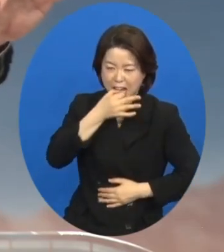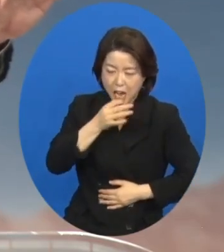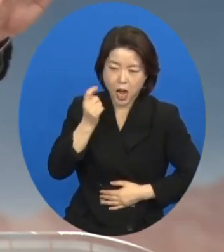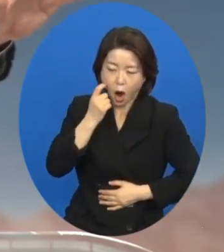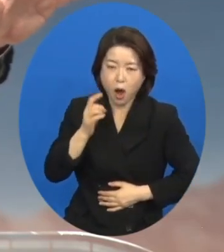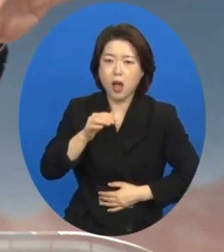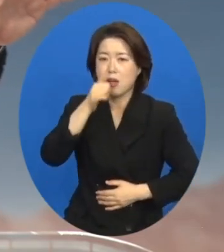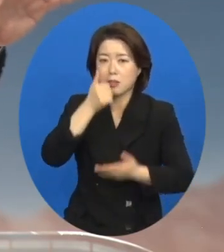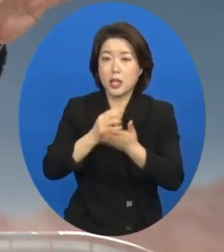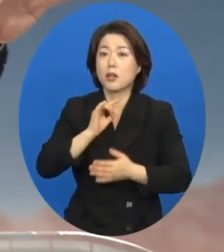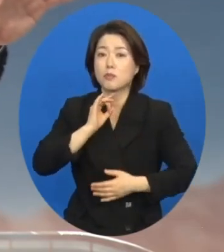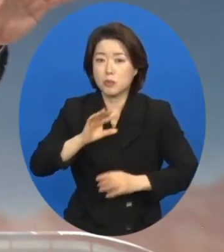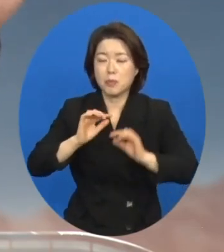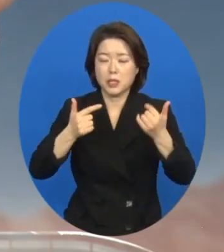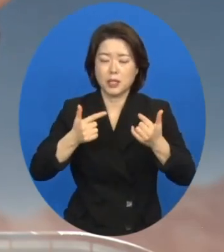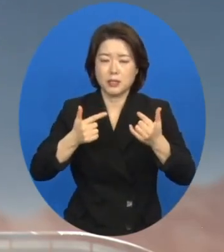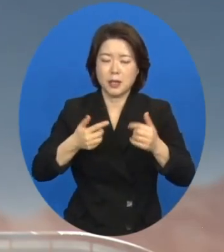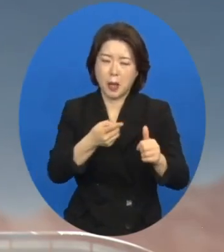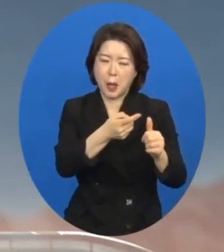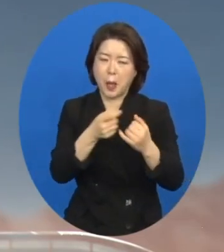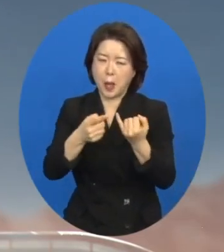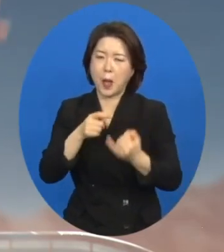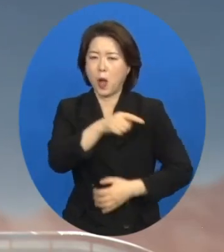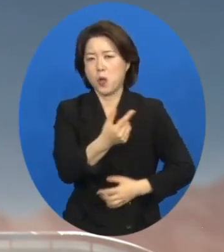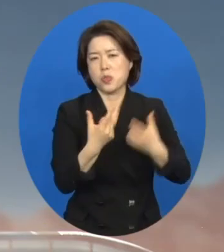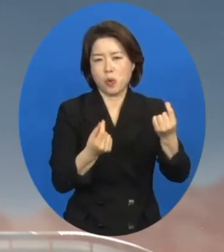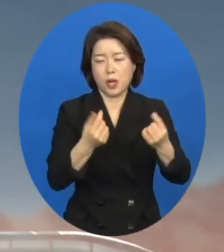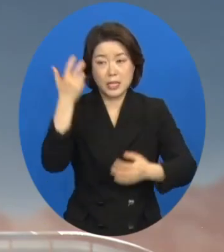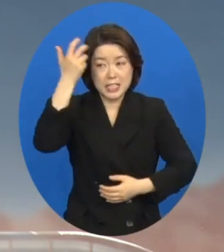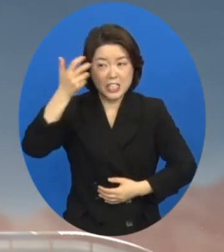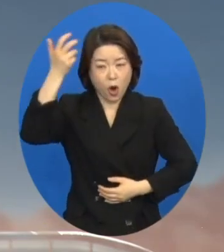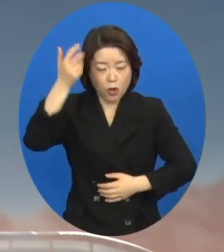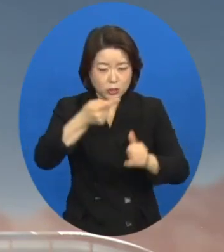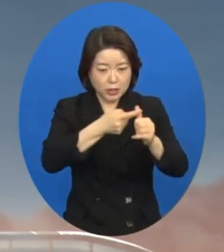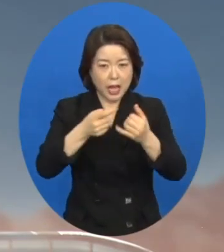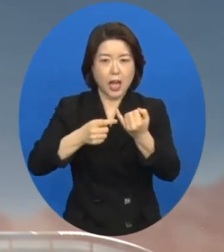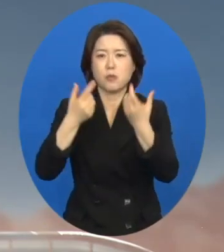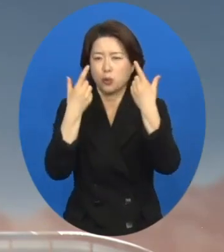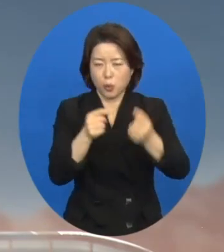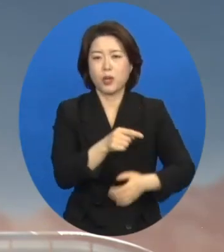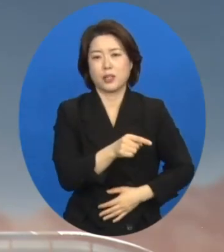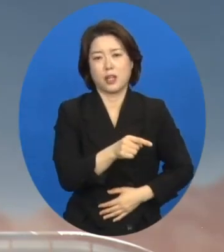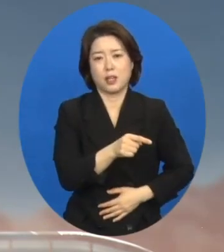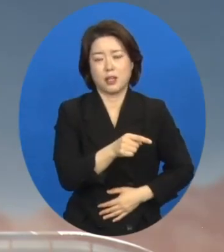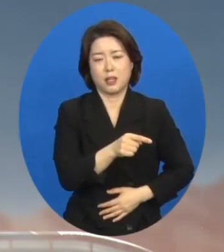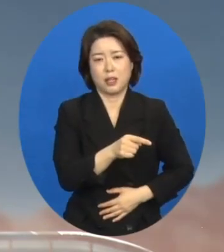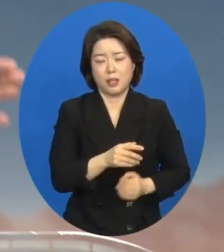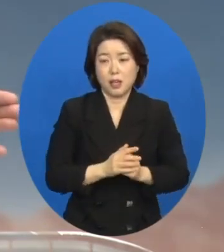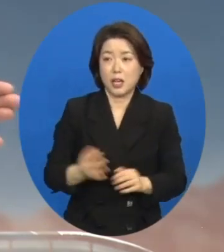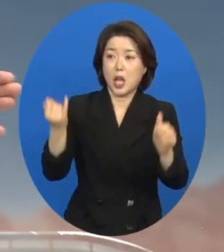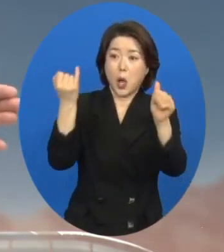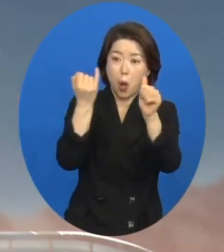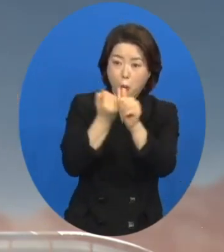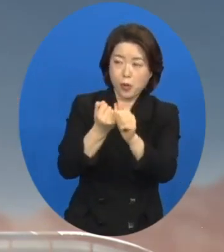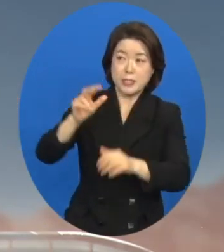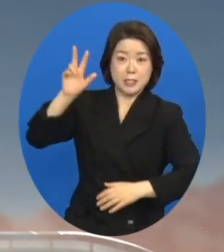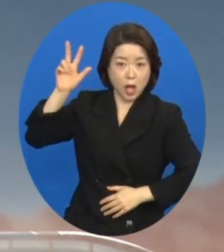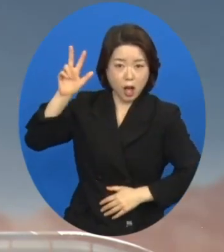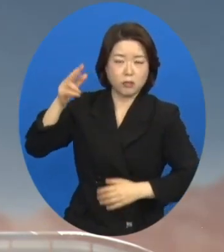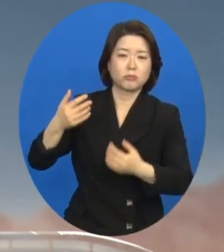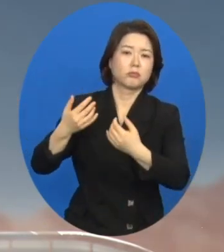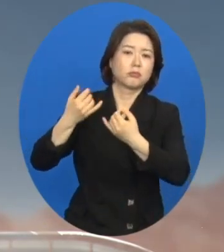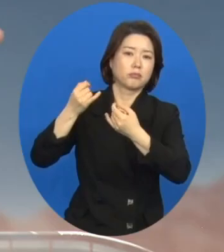아니라 간음죄입니다. 영적 간음죄를 말하고 있는 거예요. 혼인 서약을 깬 거예요. 그래서